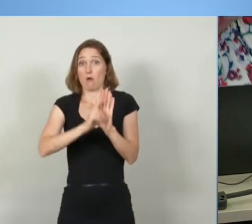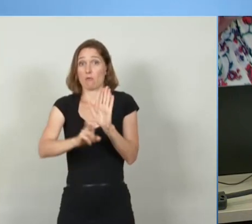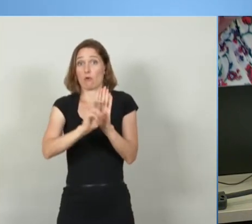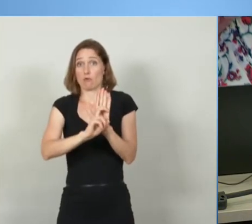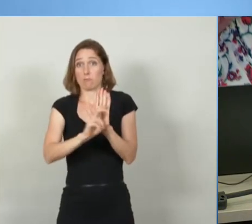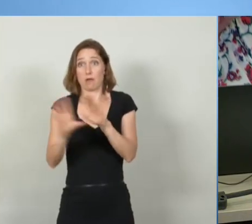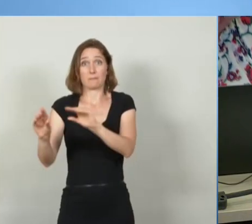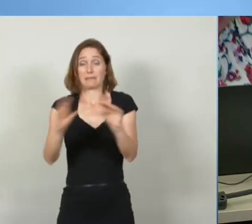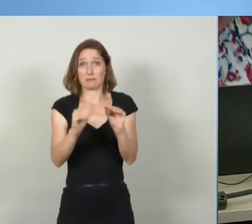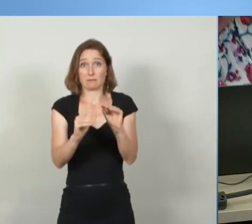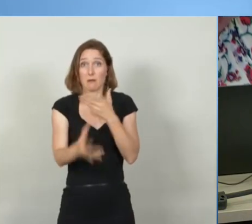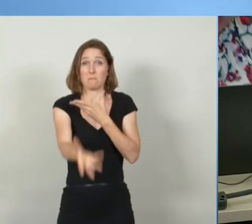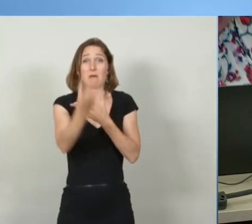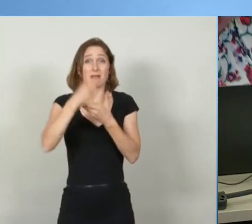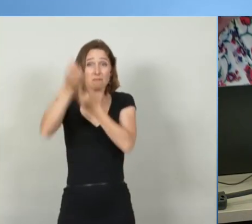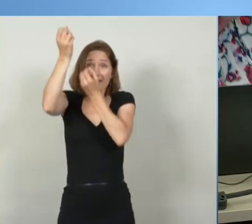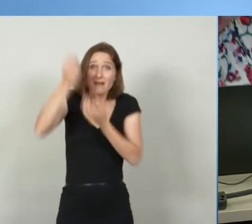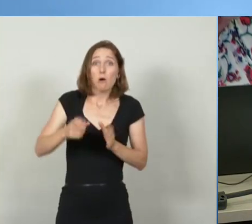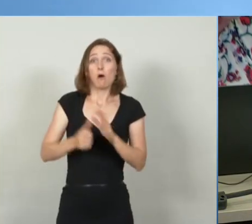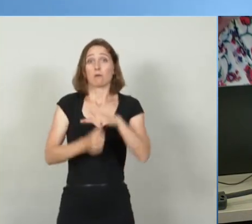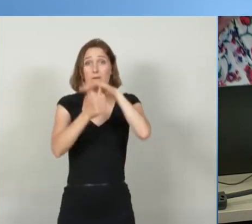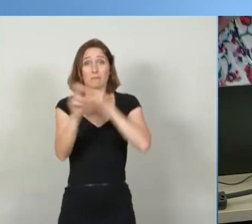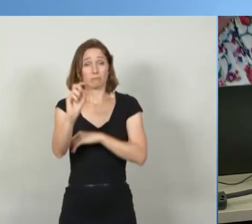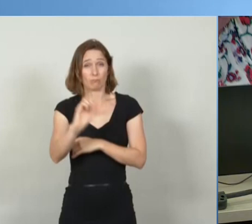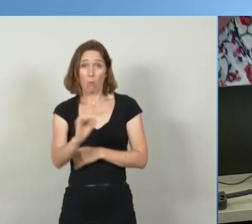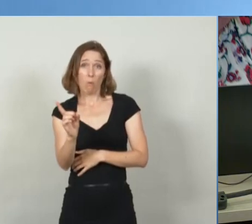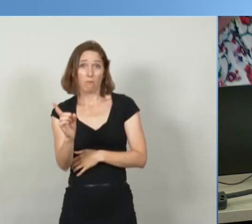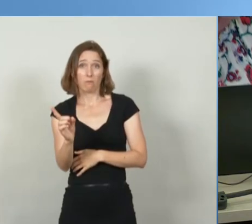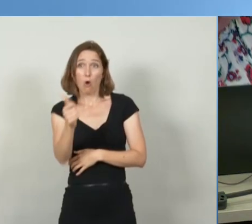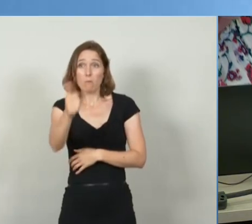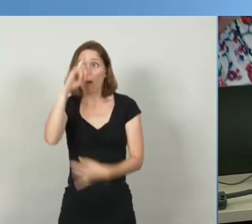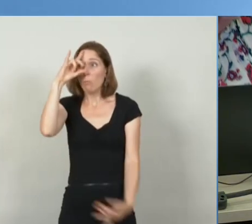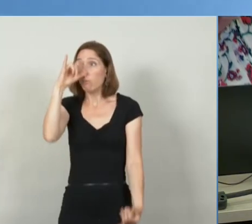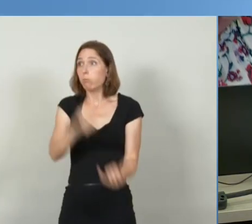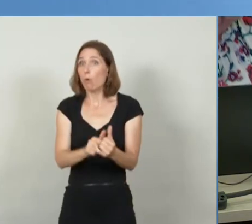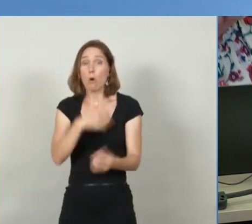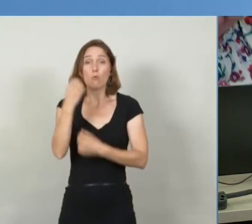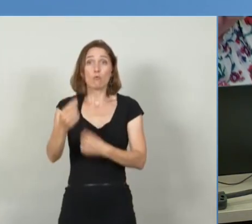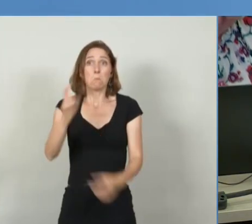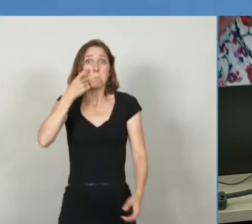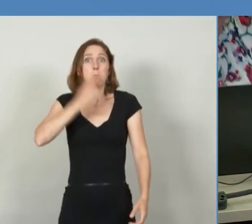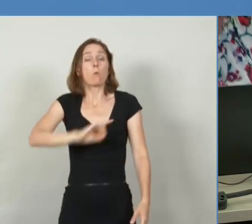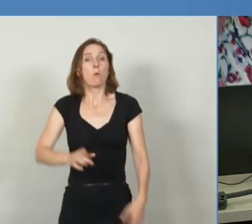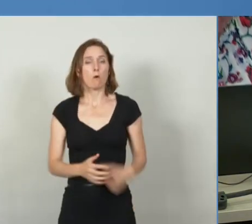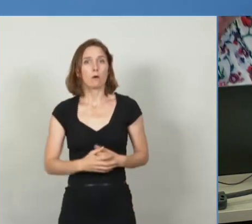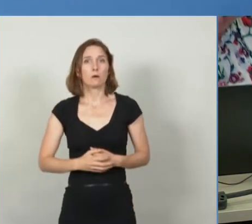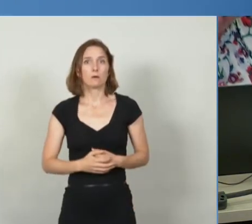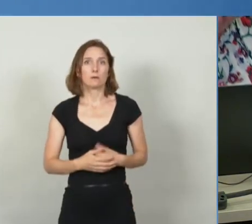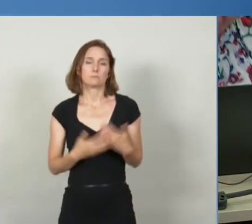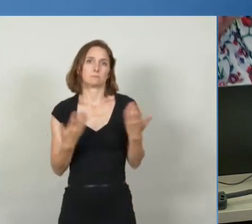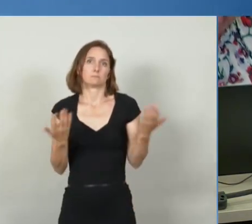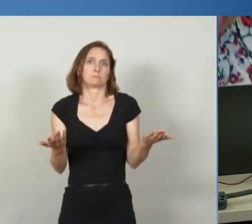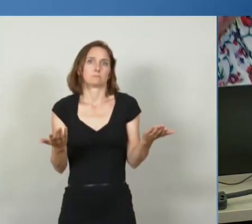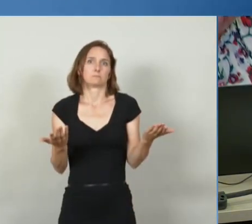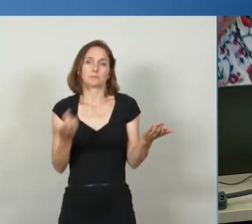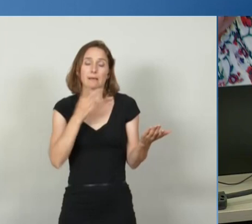capitale verte et ne savait même pas ce que c'était exactement voir n'en avait pas entendu parler donc vraiment c'est c'est très c'est